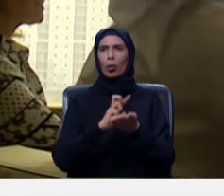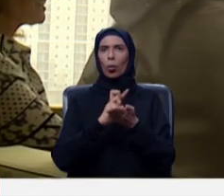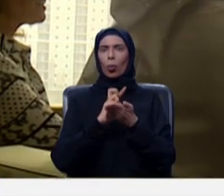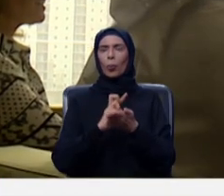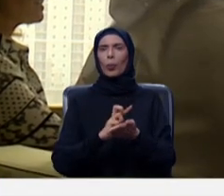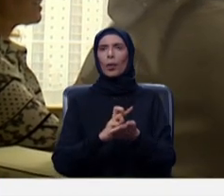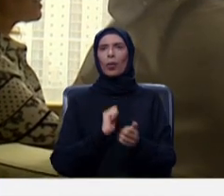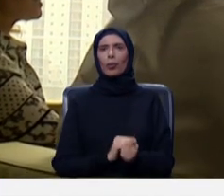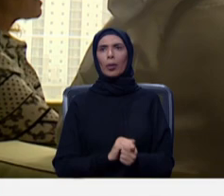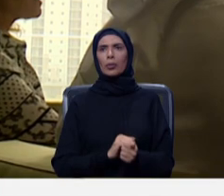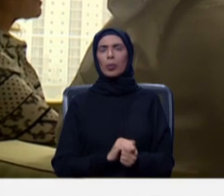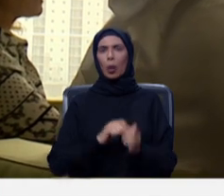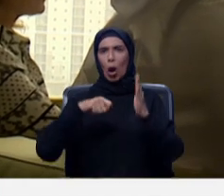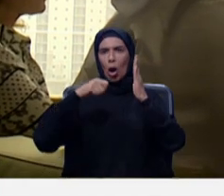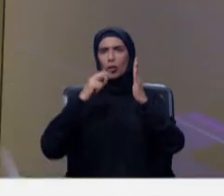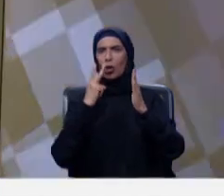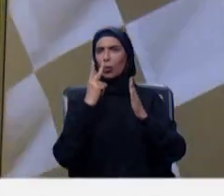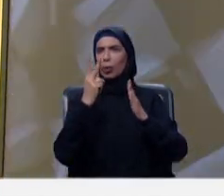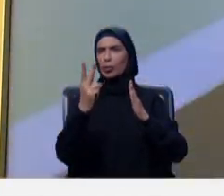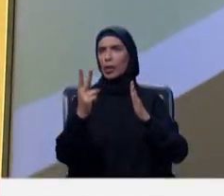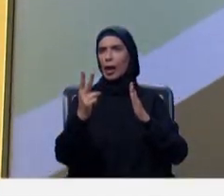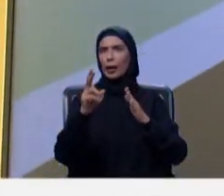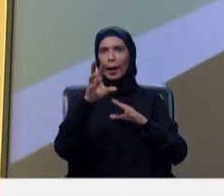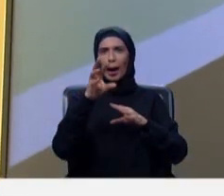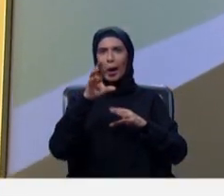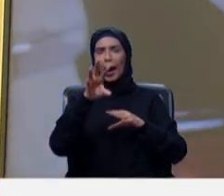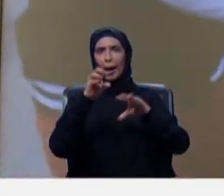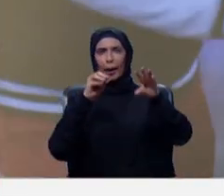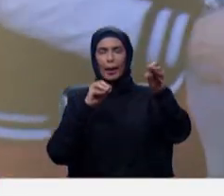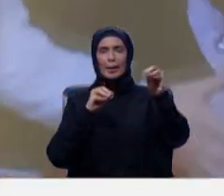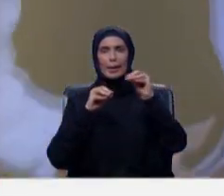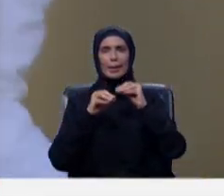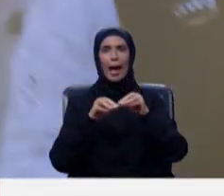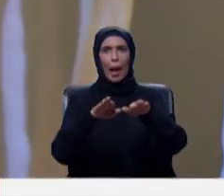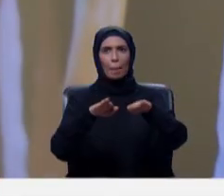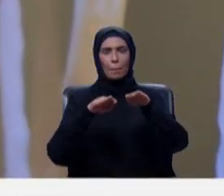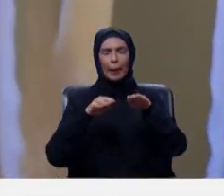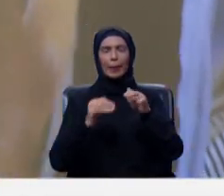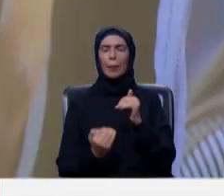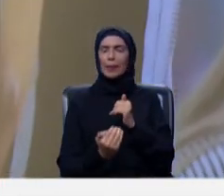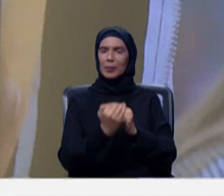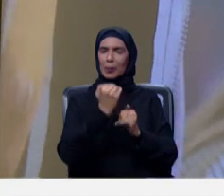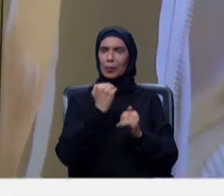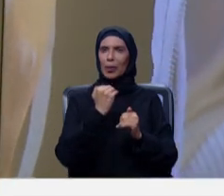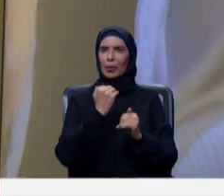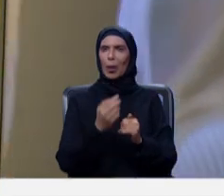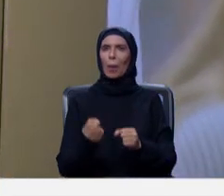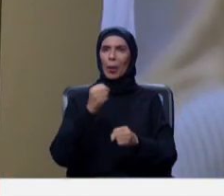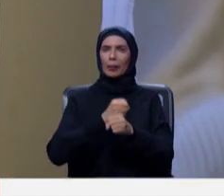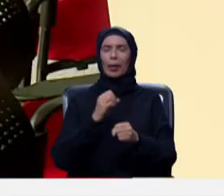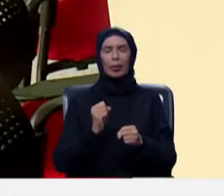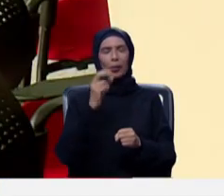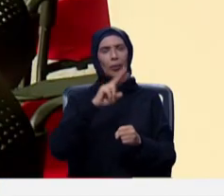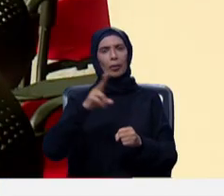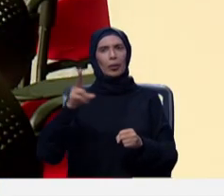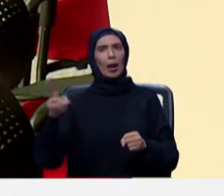عددا من المقاطع المصورة والتي تحكي قصة انطلاق افتتاح المكتب الجديد في مملكة البحرين والمشاريع التي قدمتها الشركة